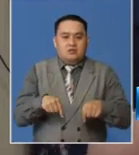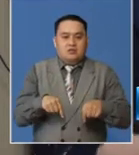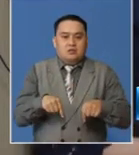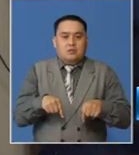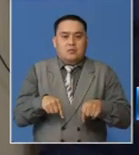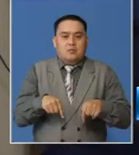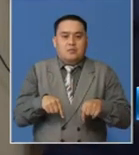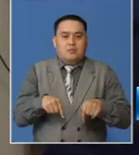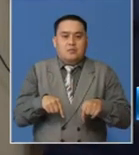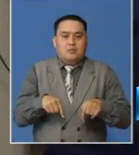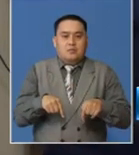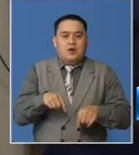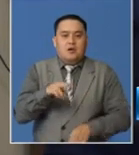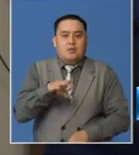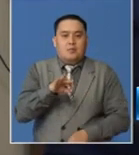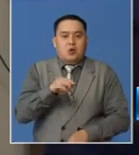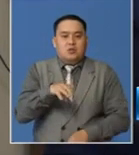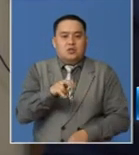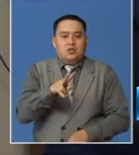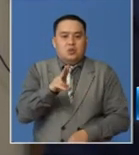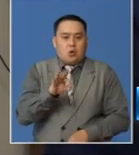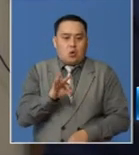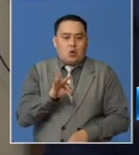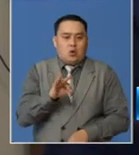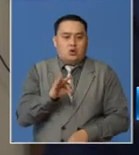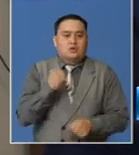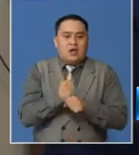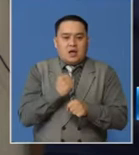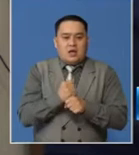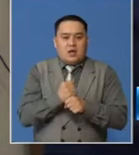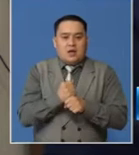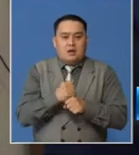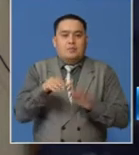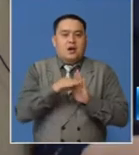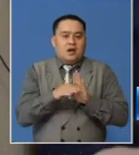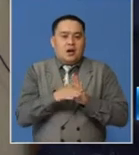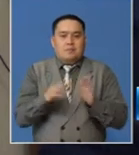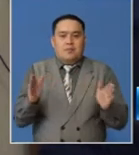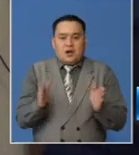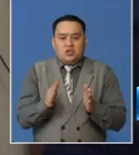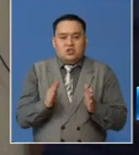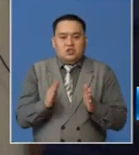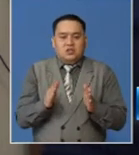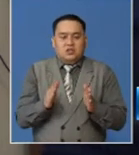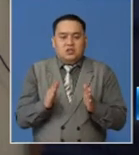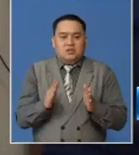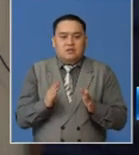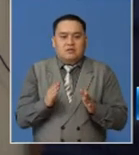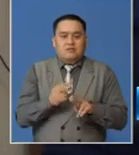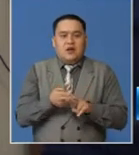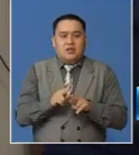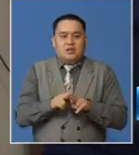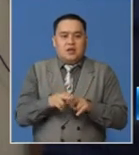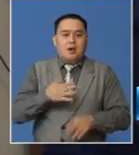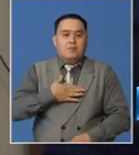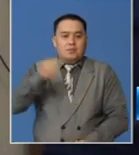эту программу, это была Наталья Васильевна Борсенко, она часто делала сюжеты, программки небольшие. И даже